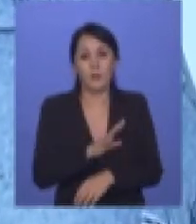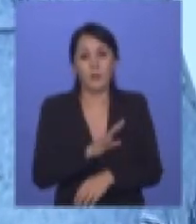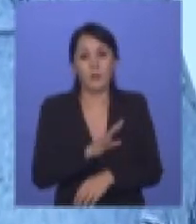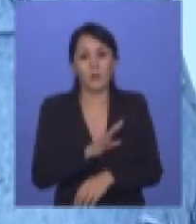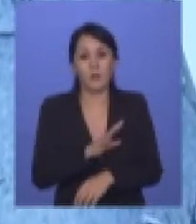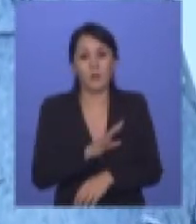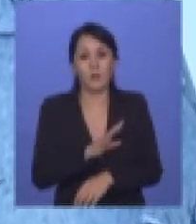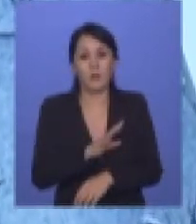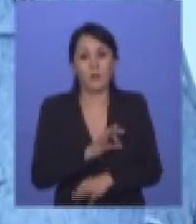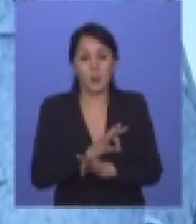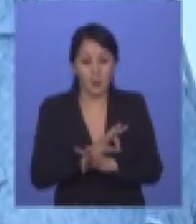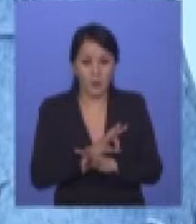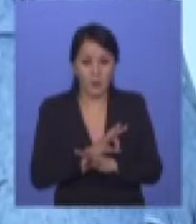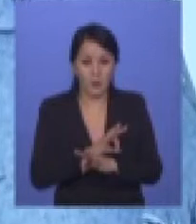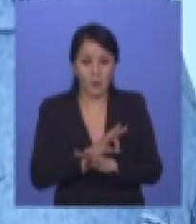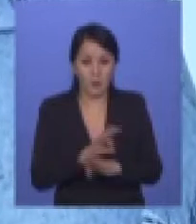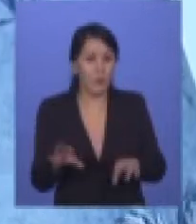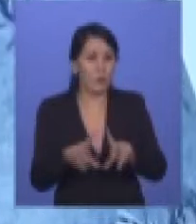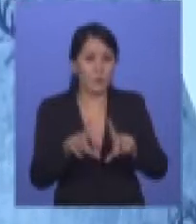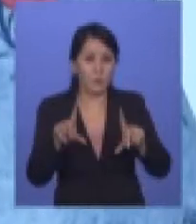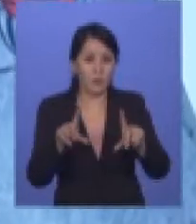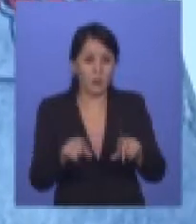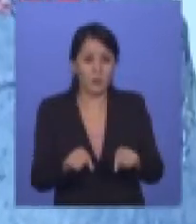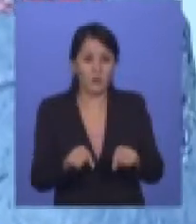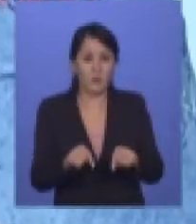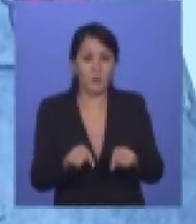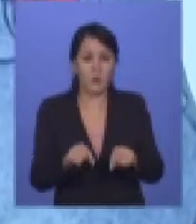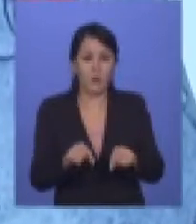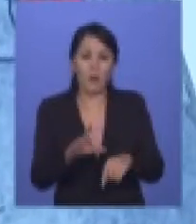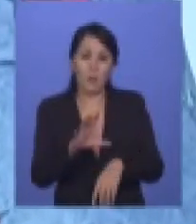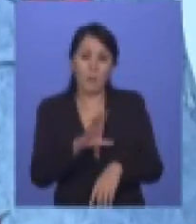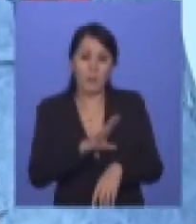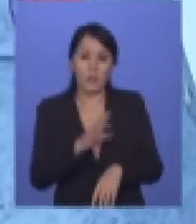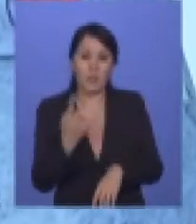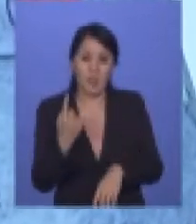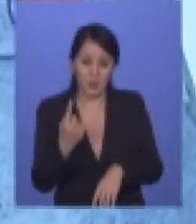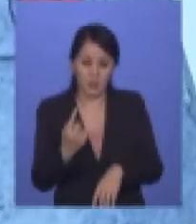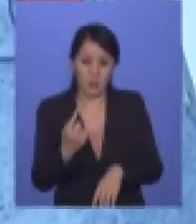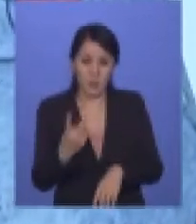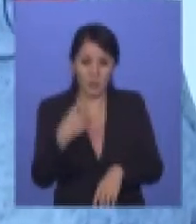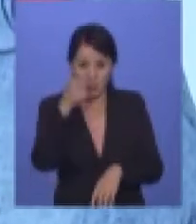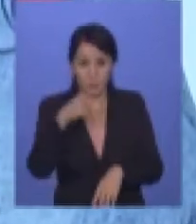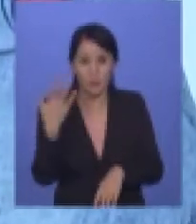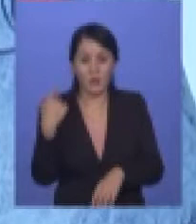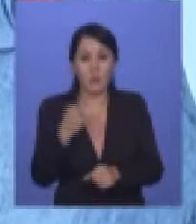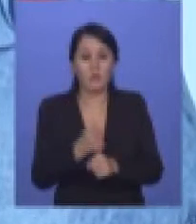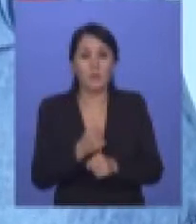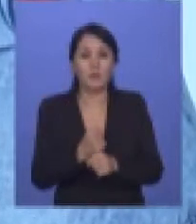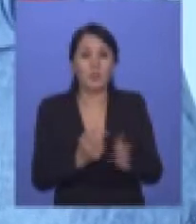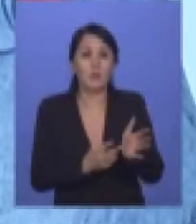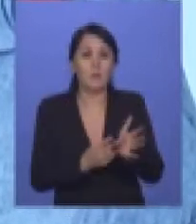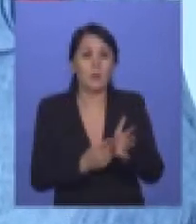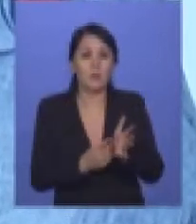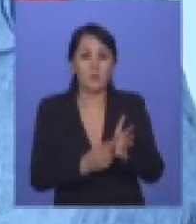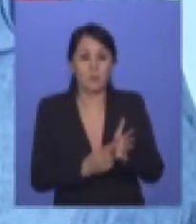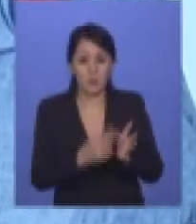Хирург оңды шақсы бала. Алдында жасап шыққан бір көзіме екі жыл болды. Мен бұларға